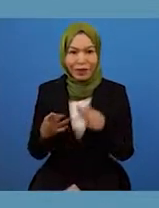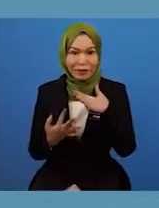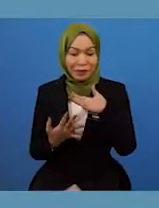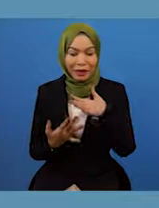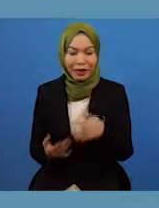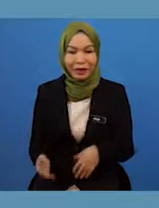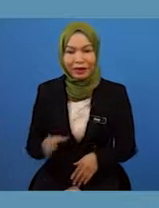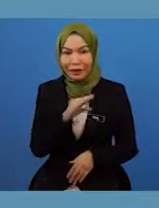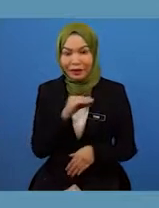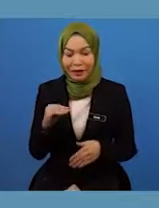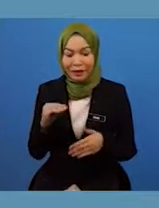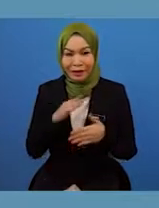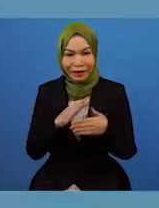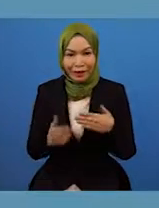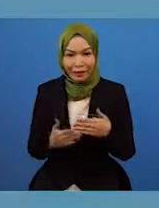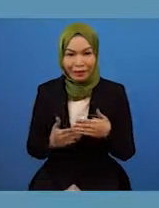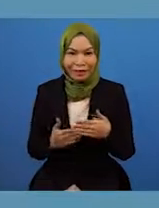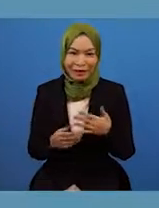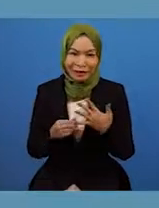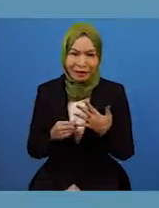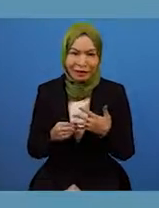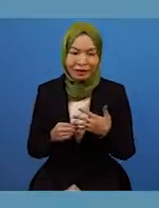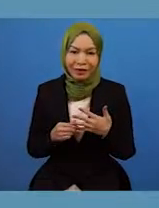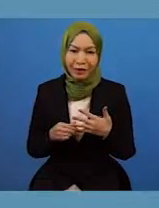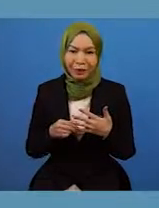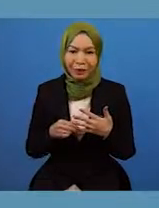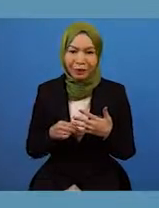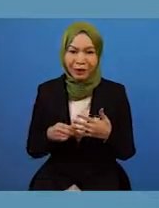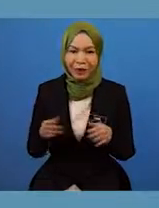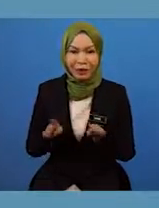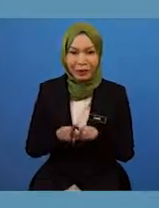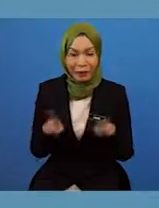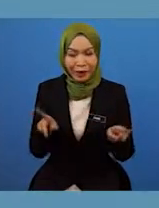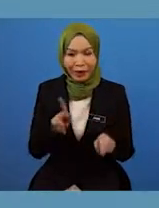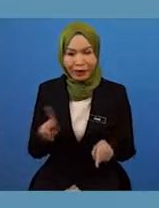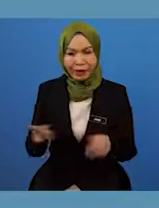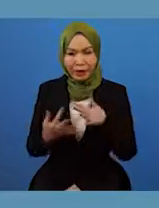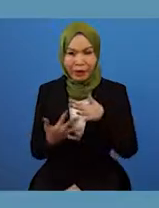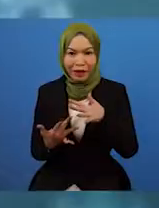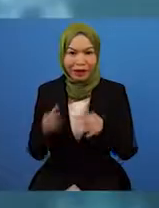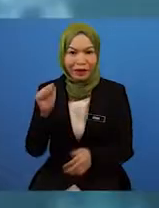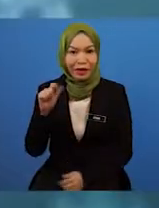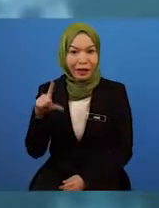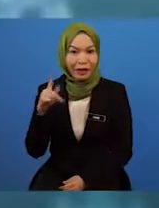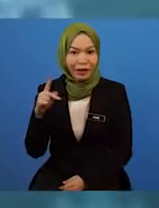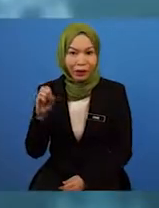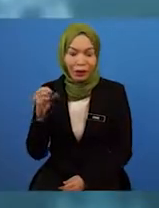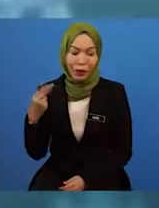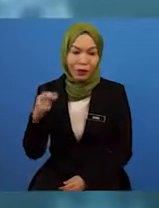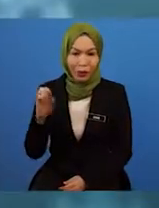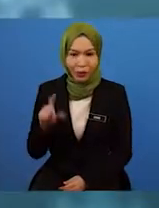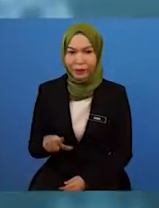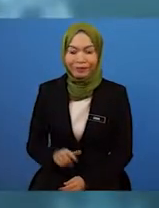terakhir, membandingkan haba pembakaran pelbagai jenis alkohol. Sebelum